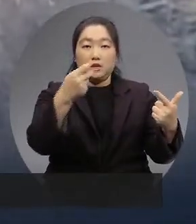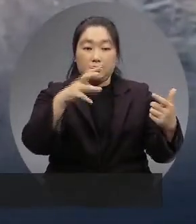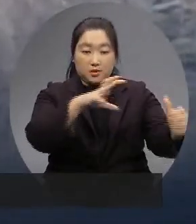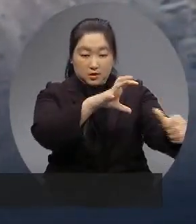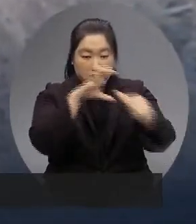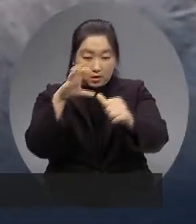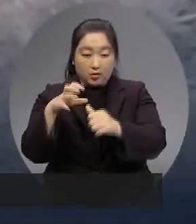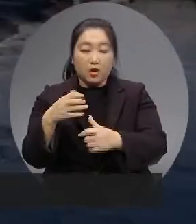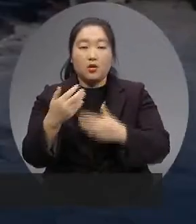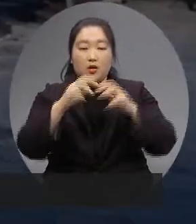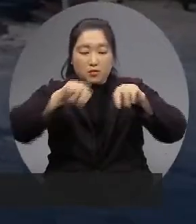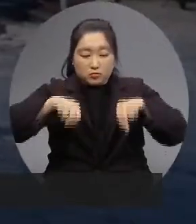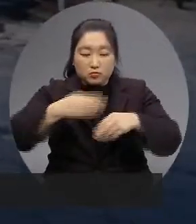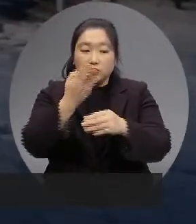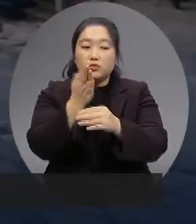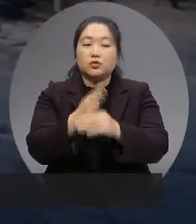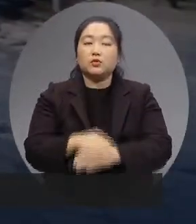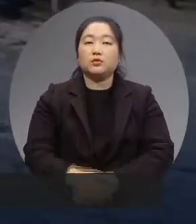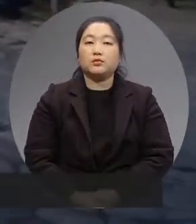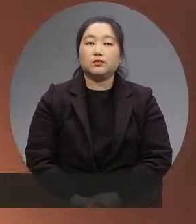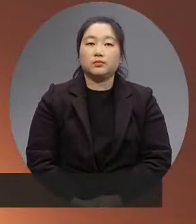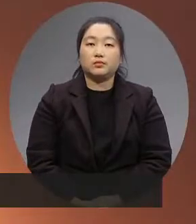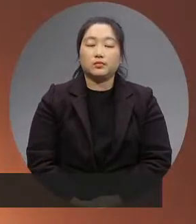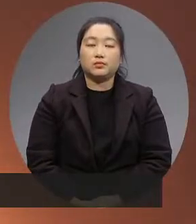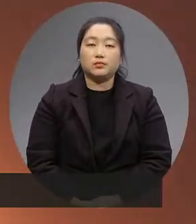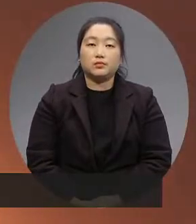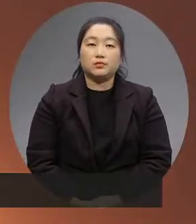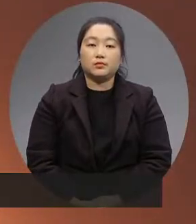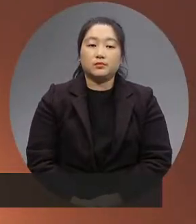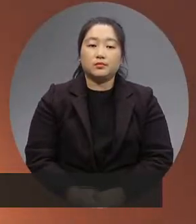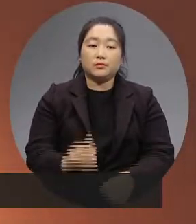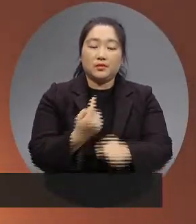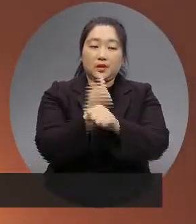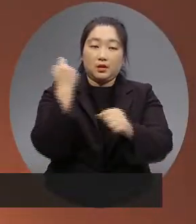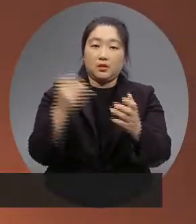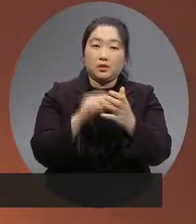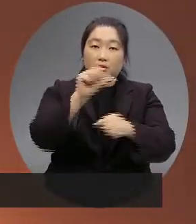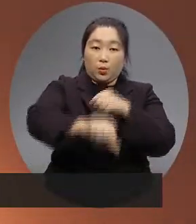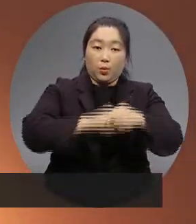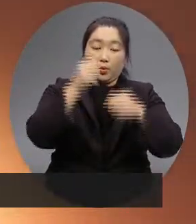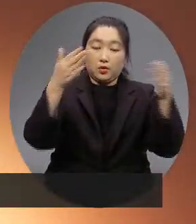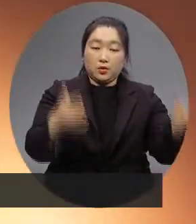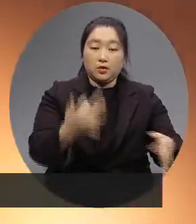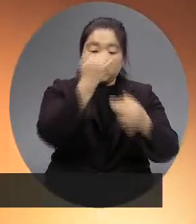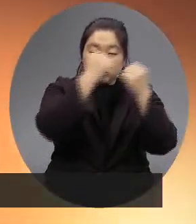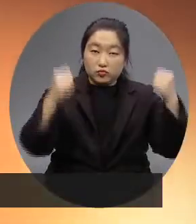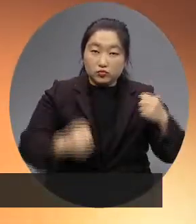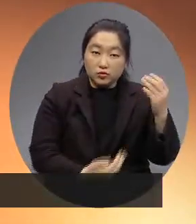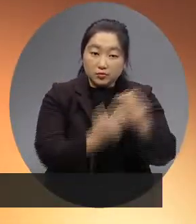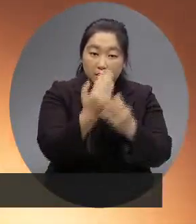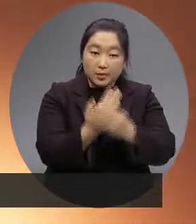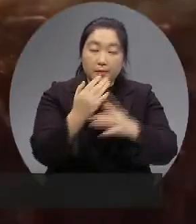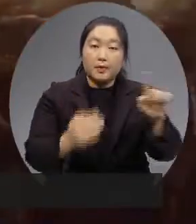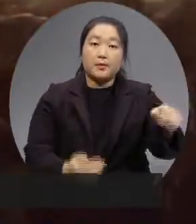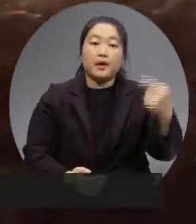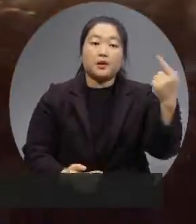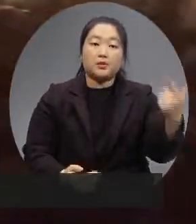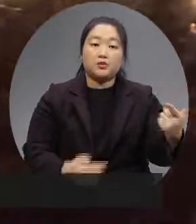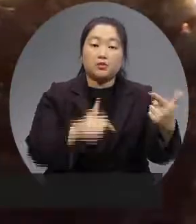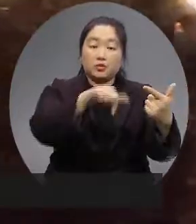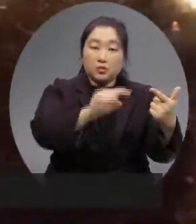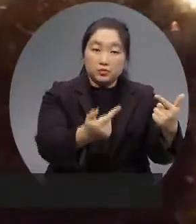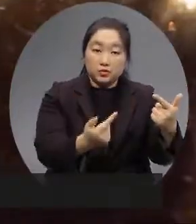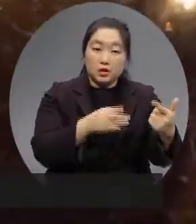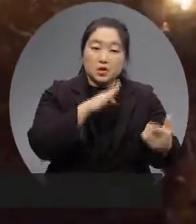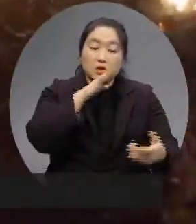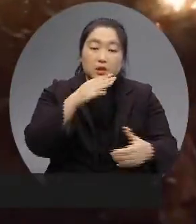CCTV 영상을 확보하여 분석 중에 있습니다. 지난해까지 5년 동안 충북에서 발생한 산불 106건 가운데